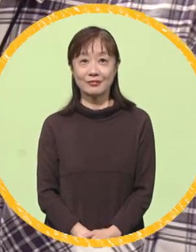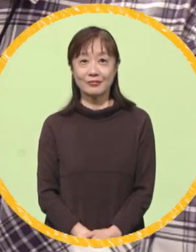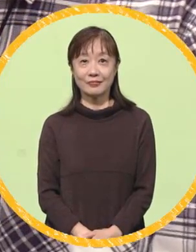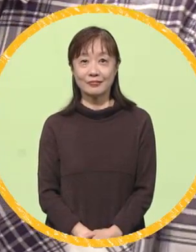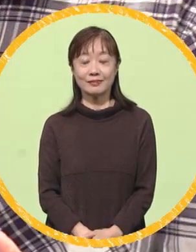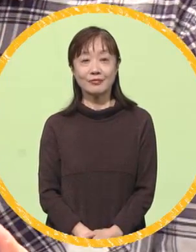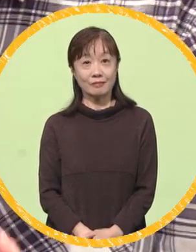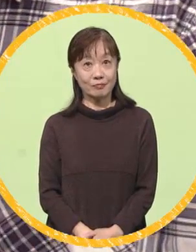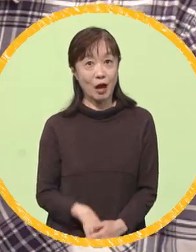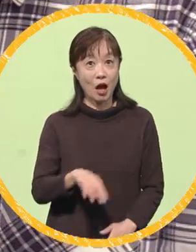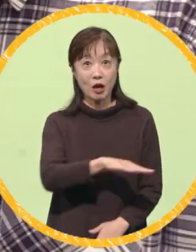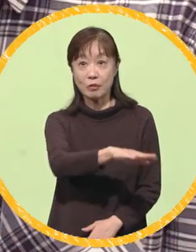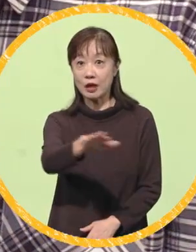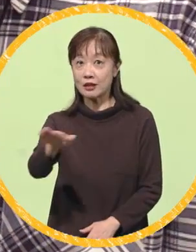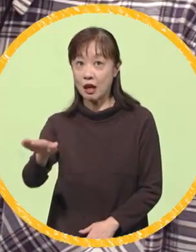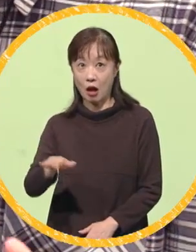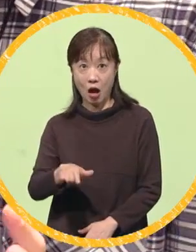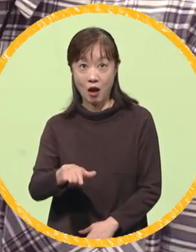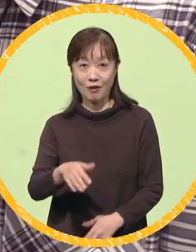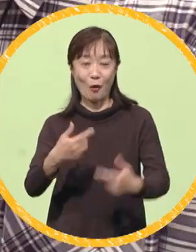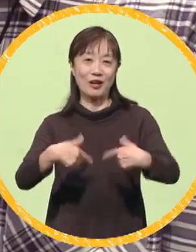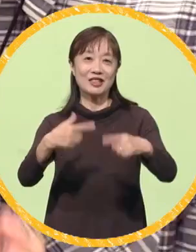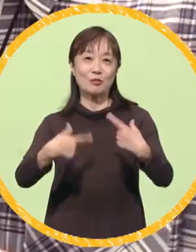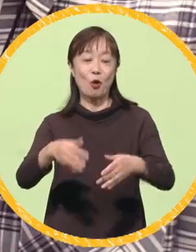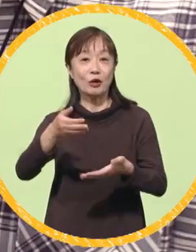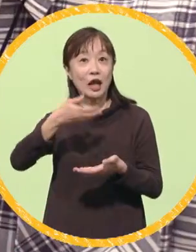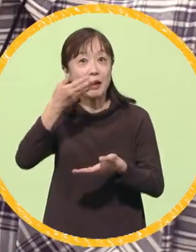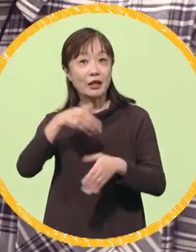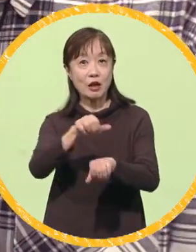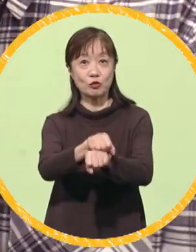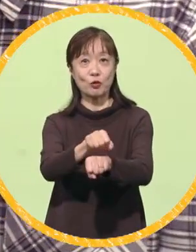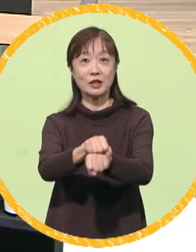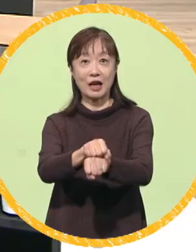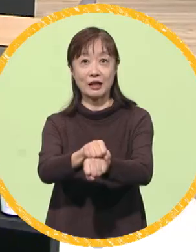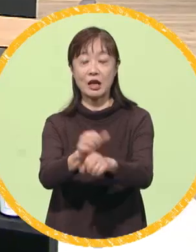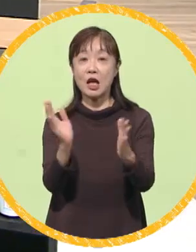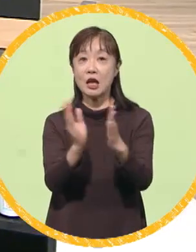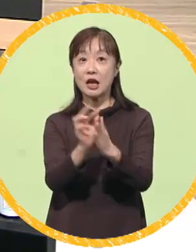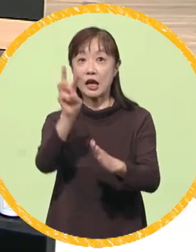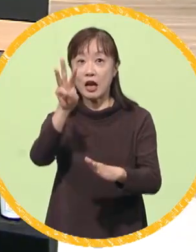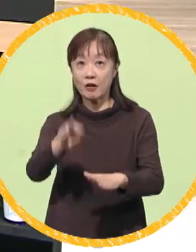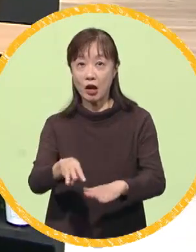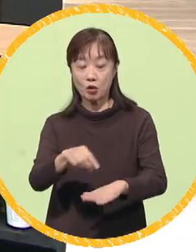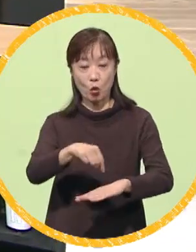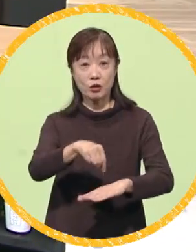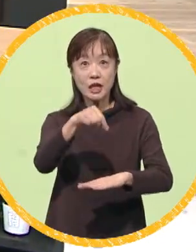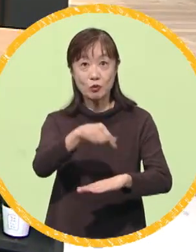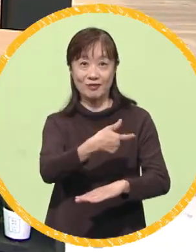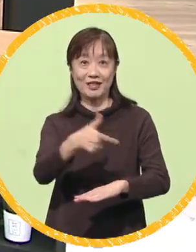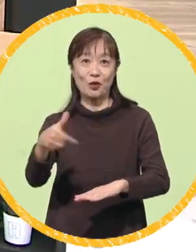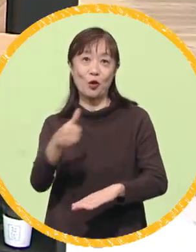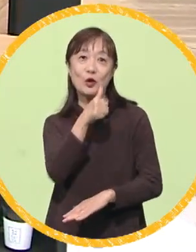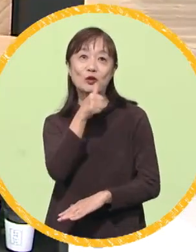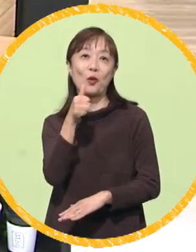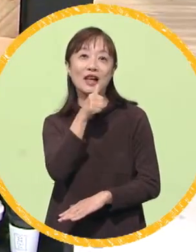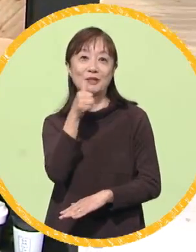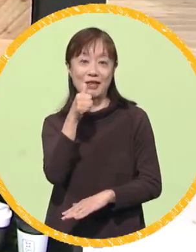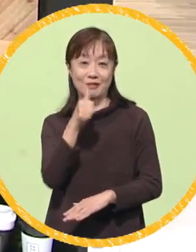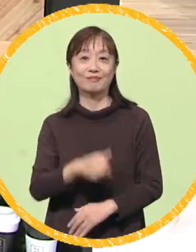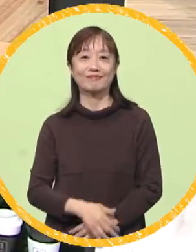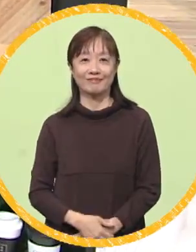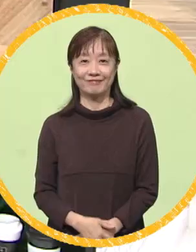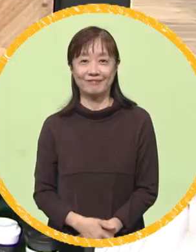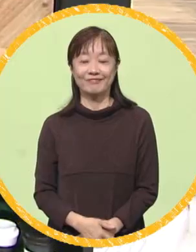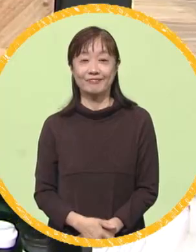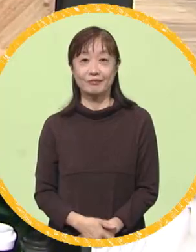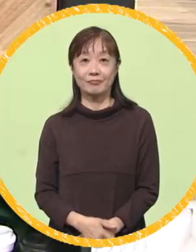今日はですね、皆さんが普段食べている食材、その中でも神奈川の畜産についてご紹介しますよ。 いいね、いいね。